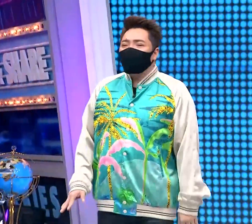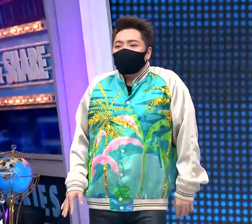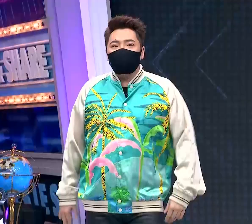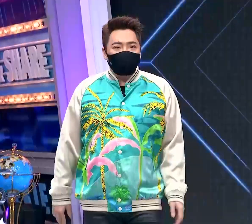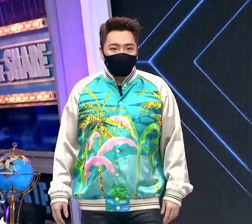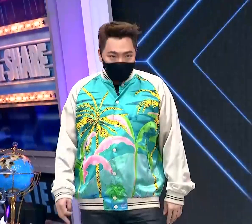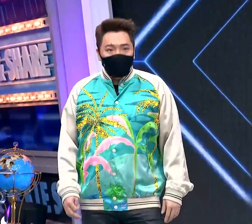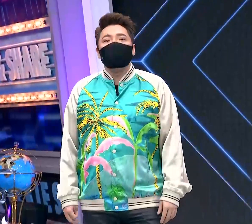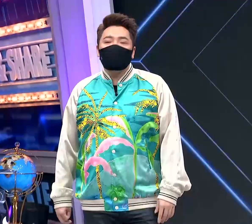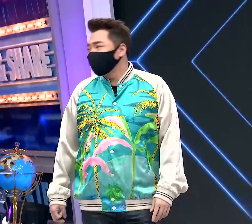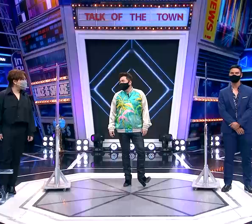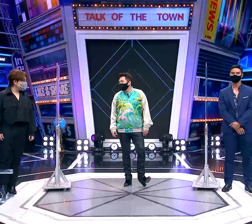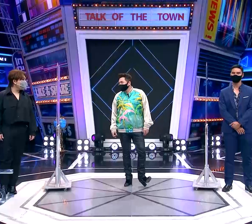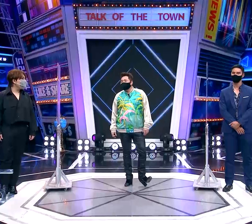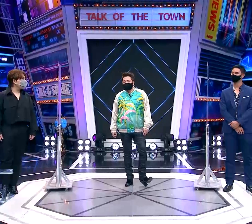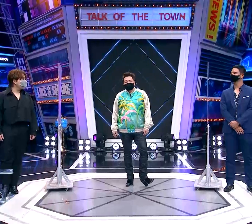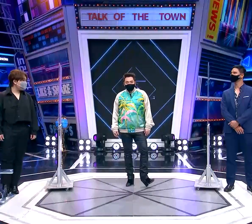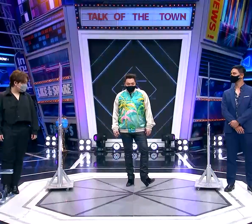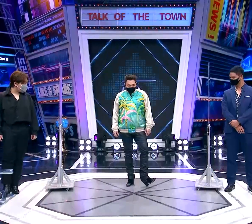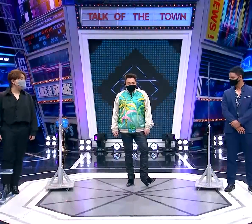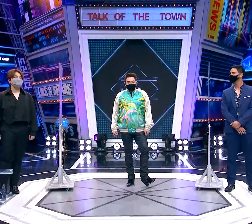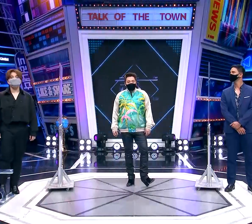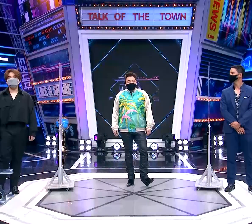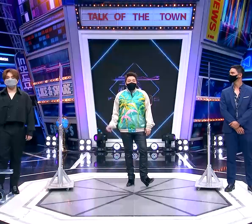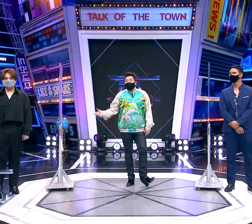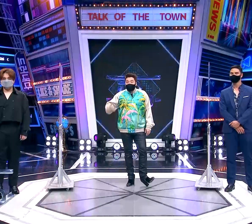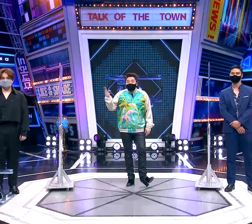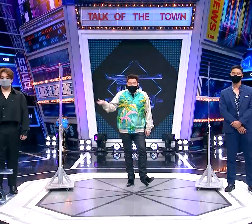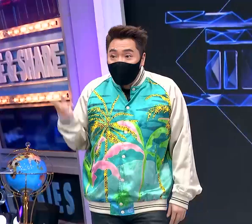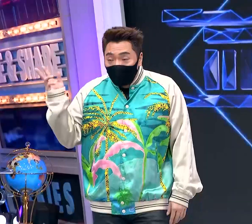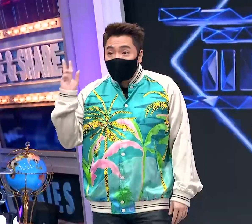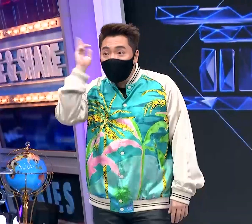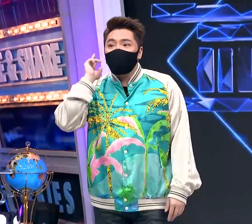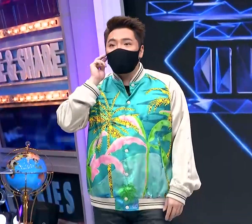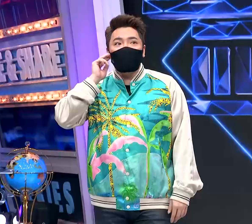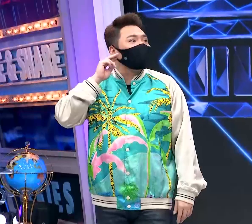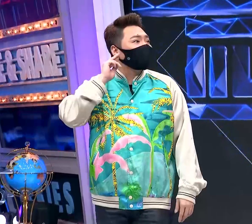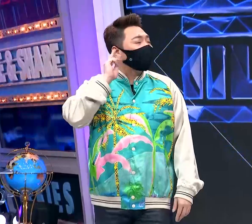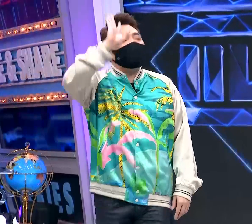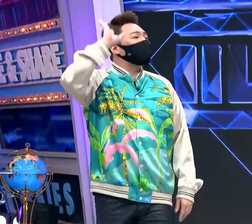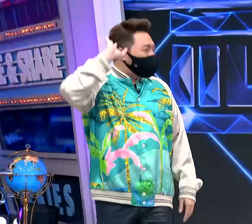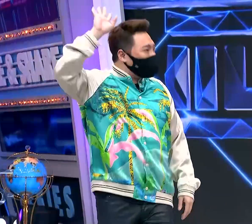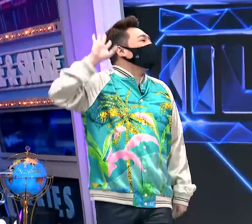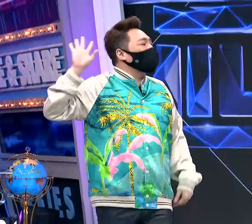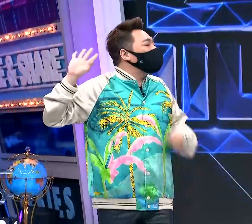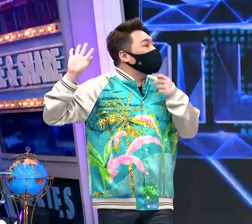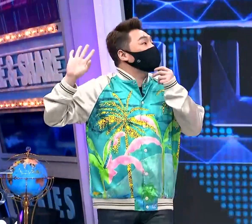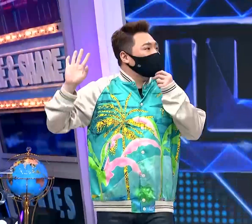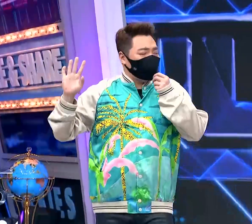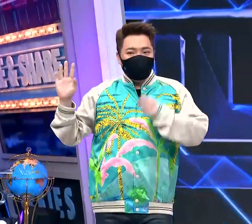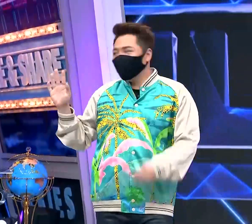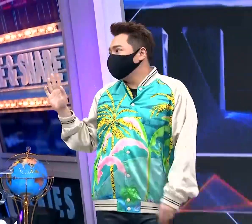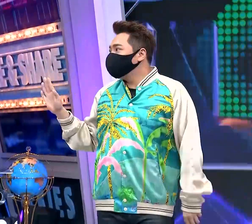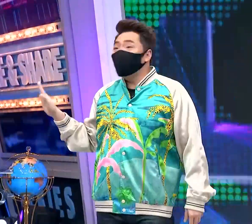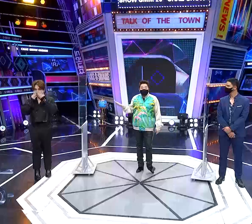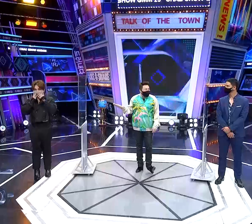กี่คอนเสิร์ต ไปหลายที่นะคอนเสิร์ตเนี่ยจังหวัดหนึ่งไปกี่ที่อย่างเงี้ยค่ะ วันนี้เราจะขอแขกรับเชิญที่แบบว่าอันนี้อาจจะเป็นพี่น้องในวงการบันเทิงเราน